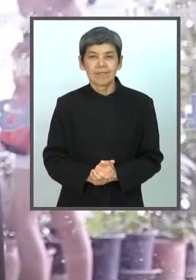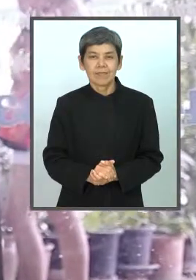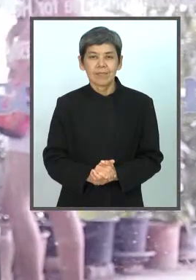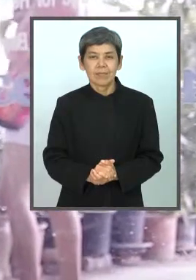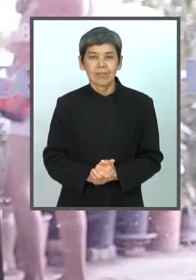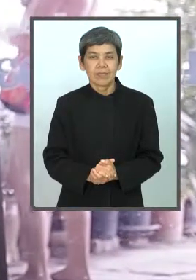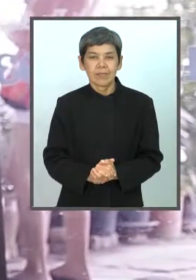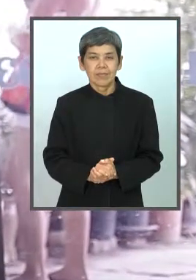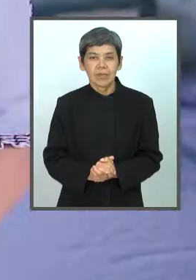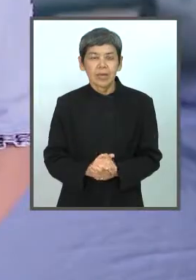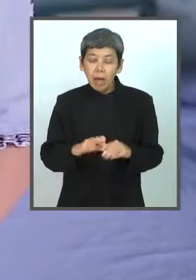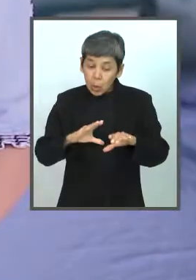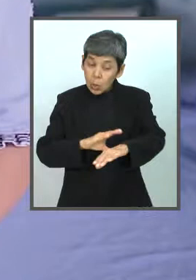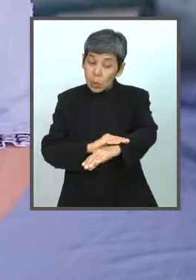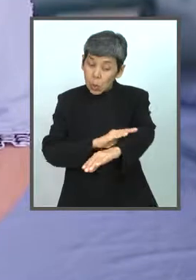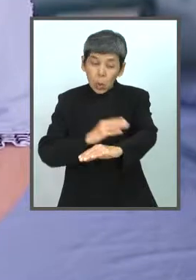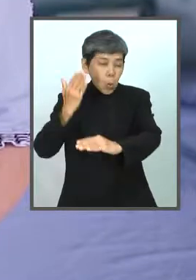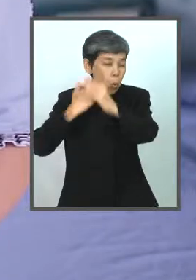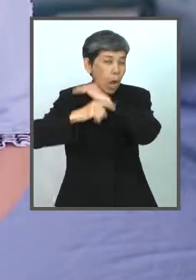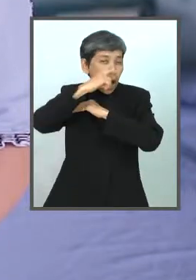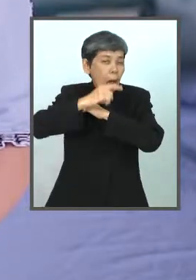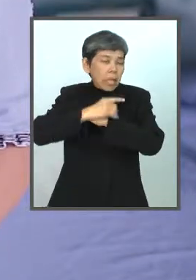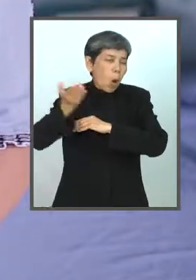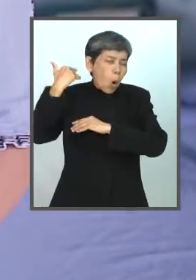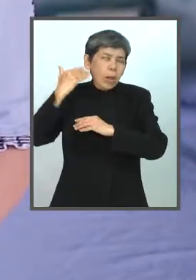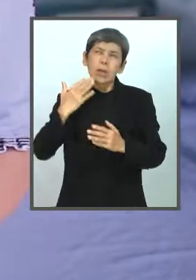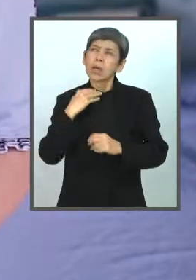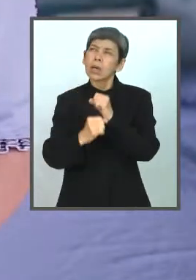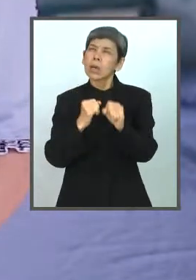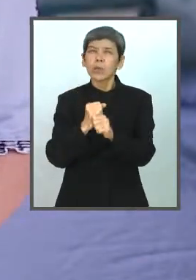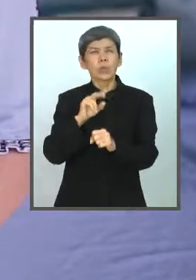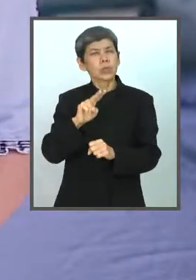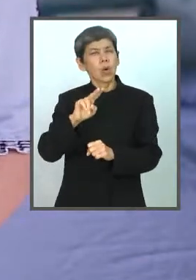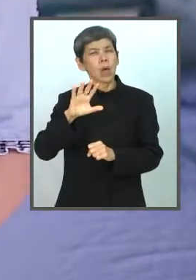แล้วนวดแผนไทยเนี่ยนวดมาตั้งแต่เมื่อไหร่คะนี ่ตั้งแต่ปี